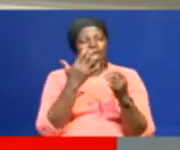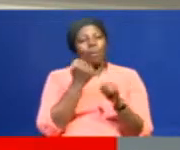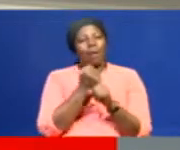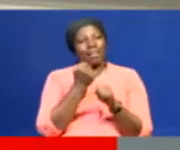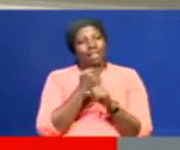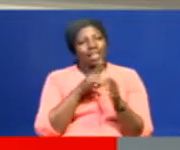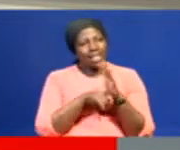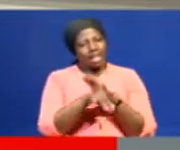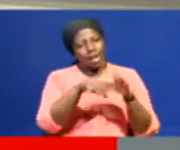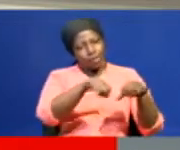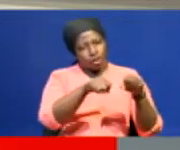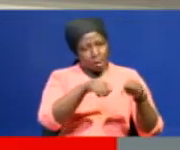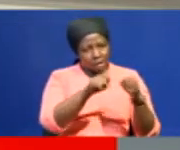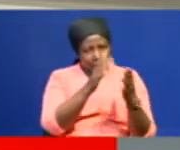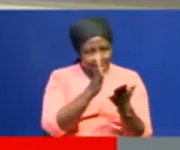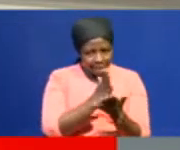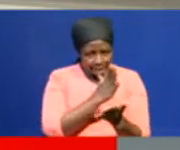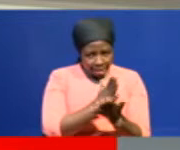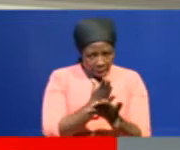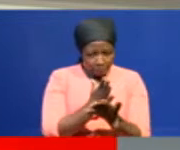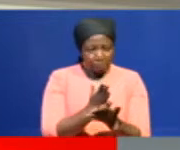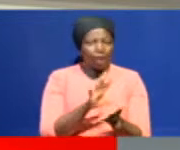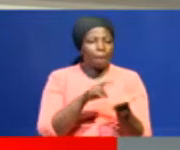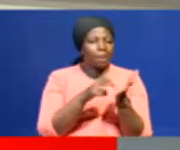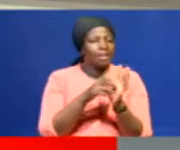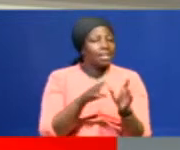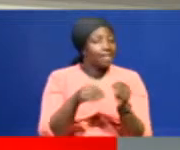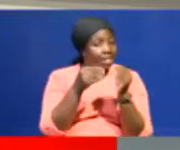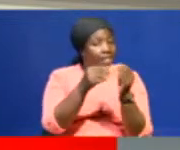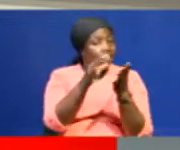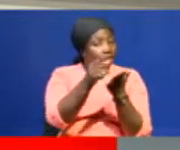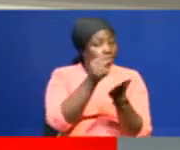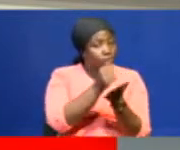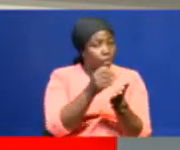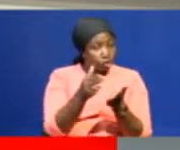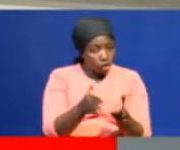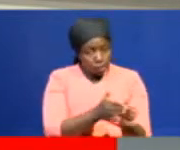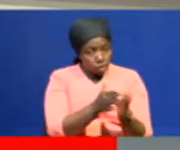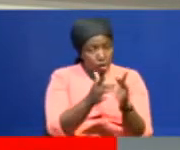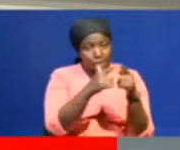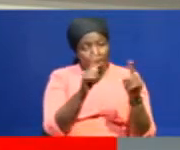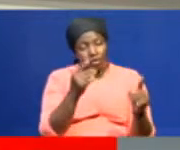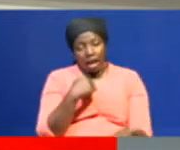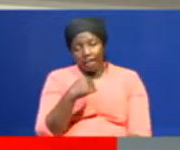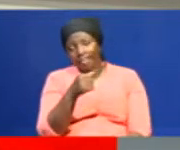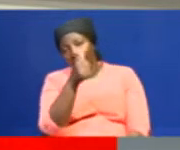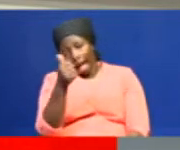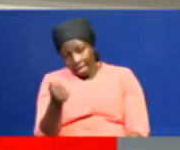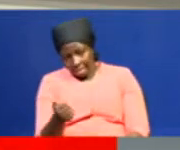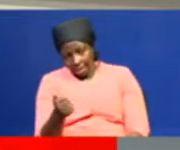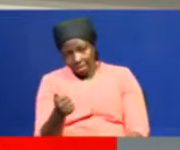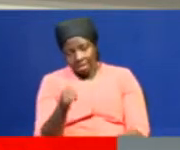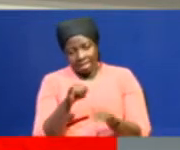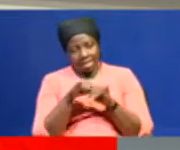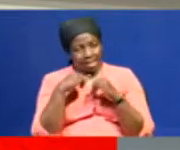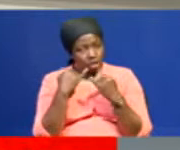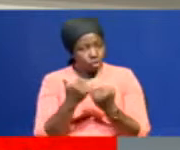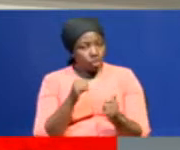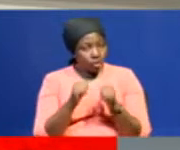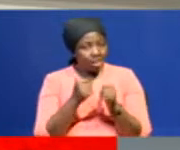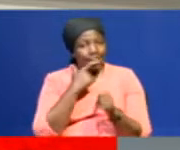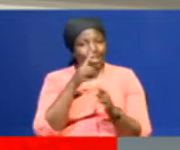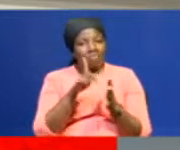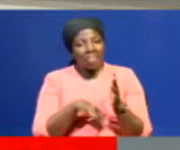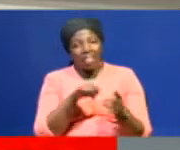ama ni waendeshaji ama wahudumu wa bodaboda. Mm-hmm. Kwa hivyo inatoa nafasi za ajira, lakini ipo baadhi ya mashirika ambayo yanadai kwamba